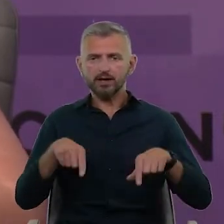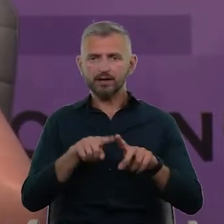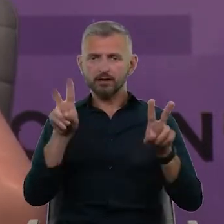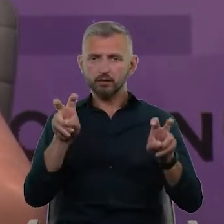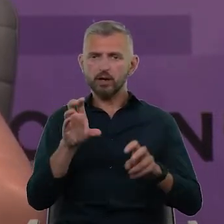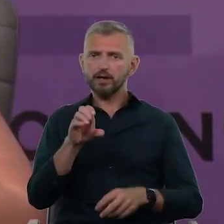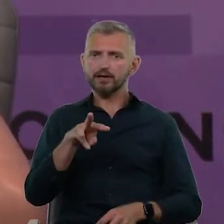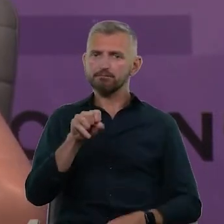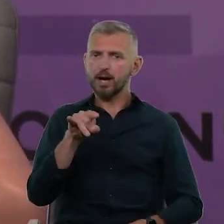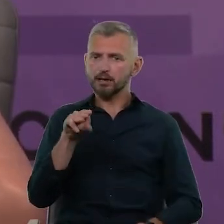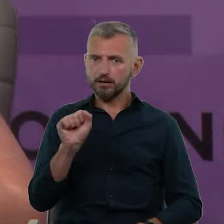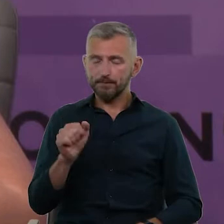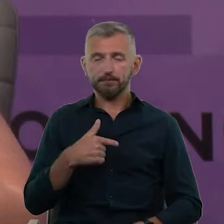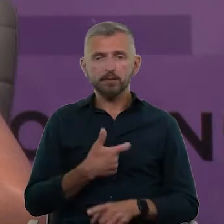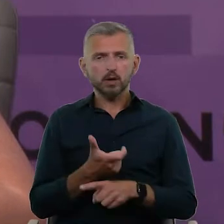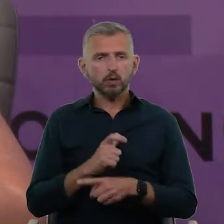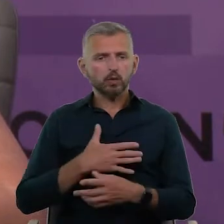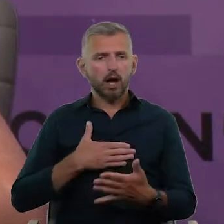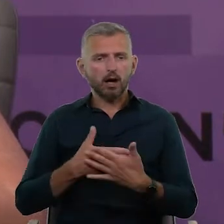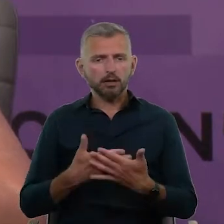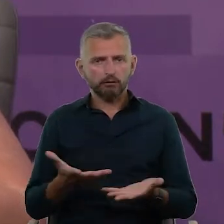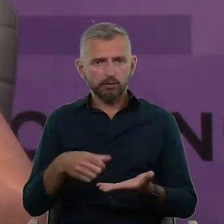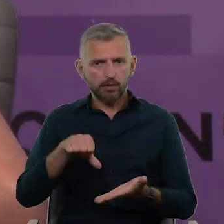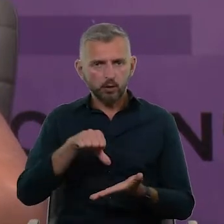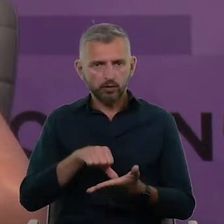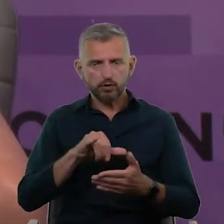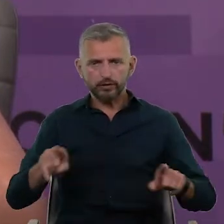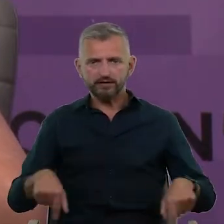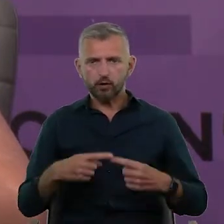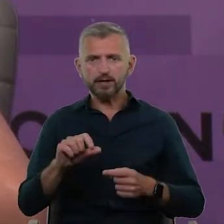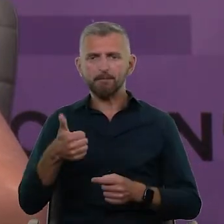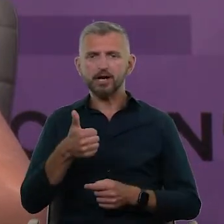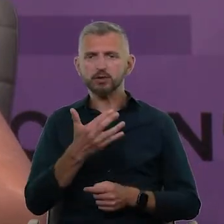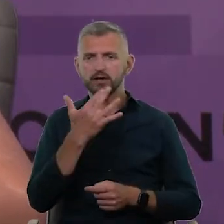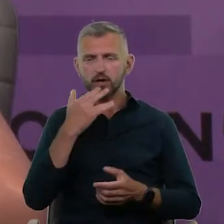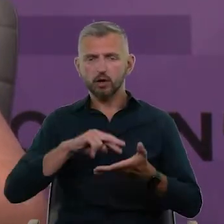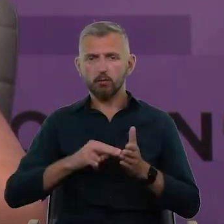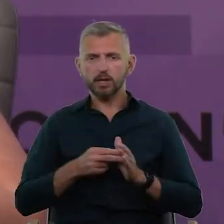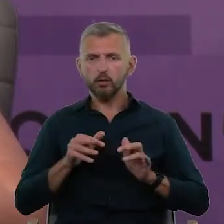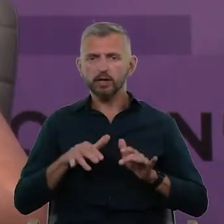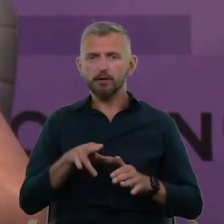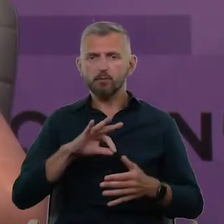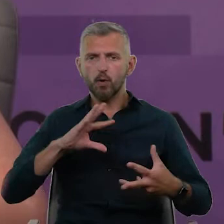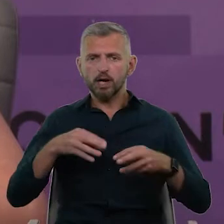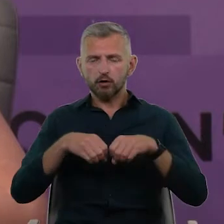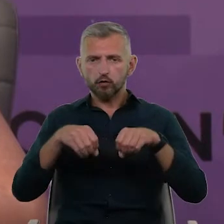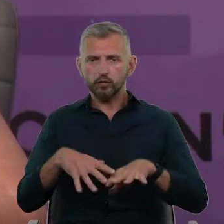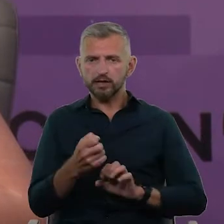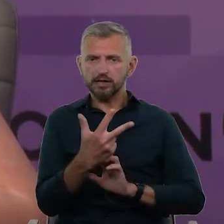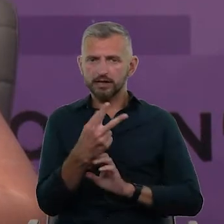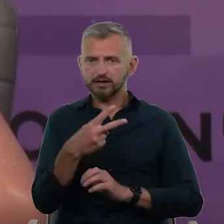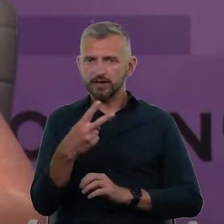ми дуже активно приймали участь у створенні першого національного плану дій по резолюції